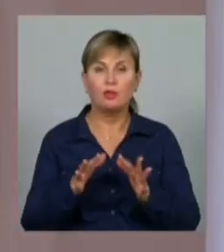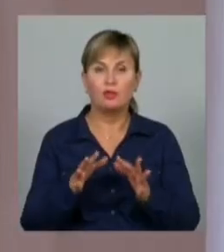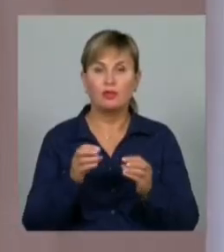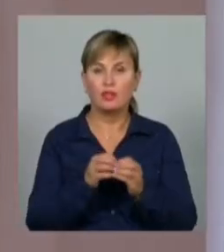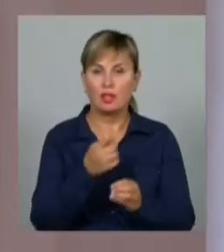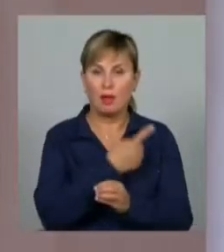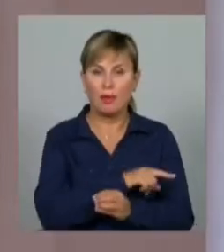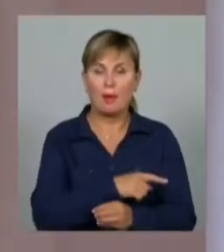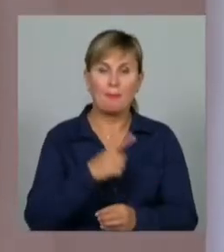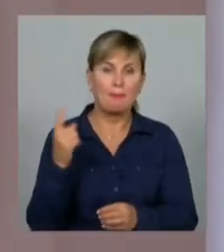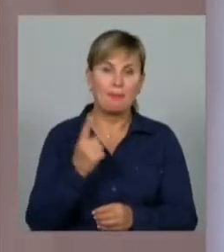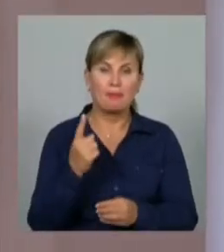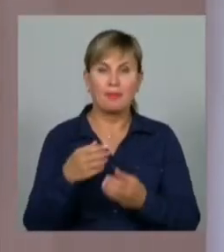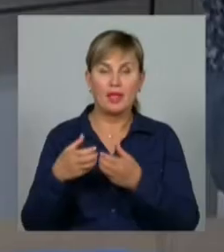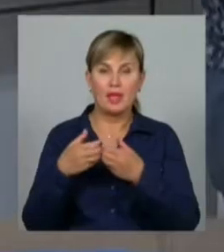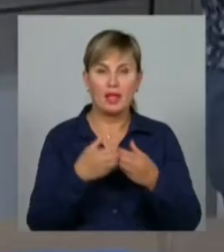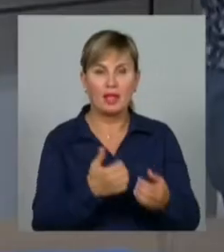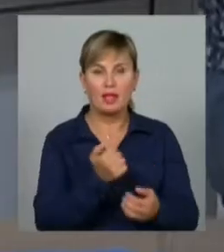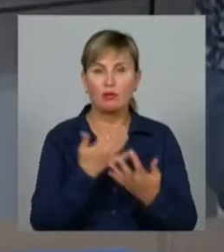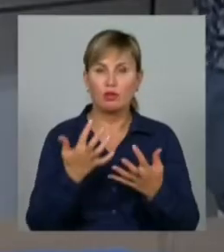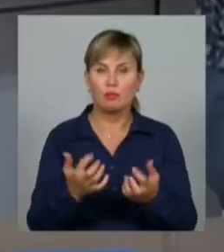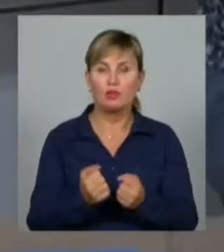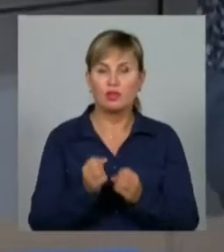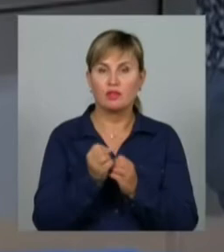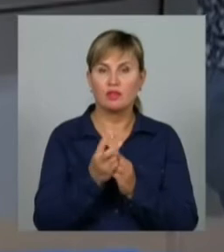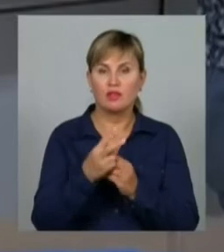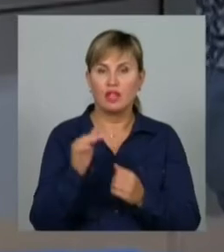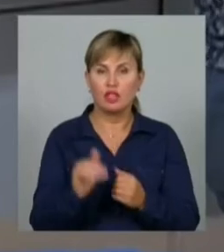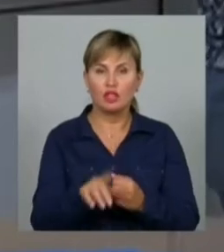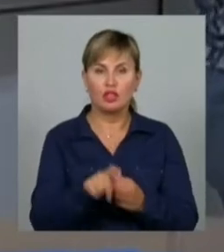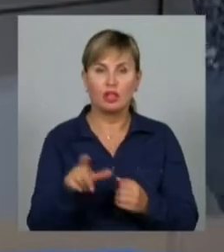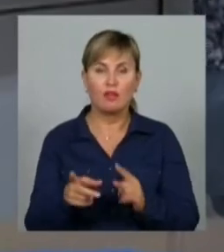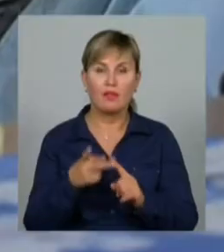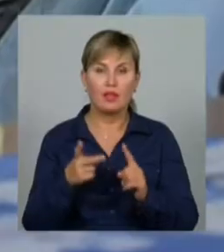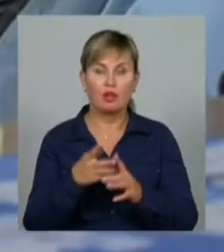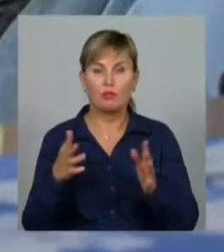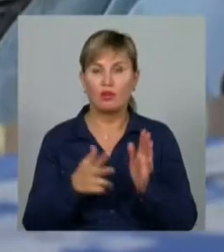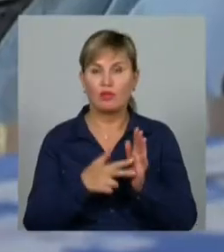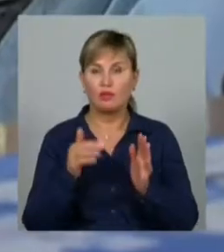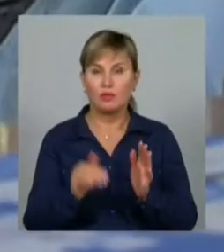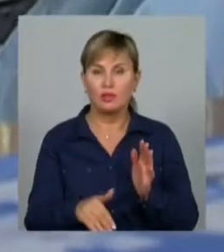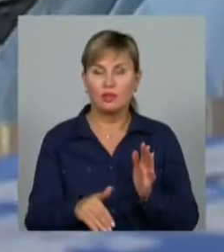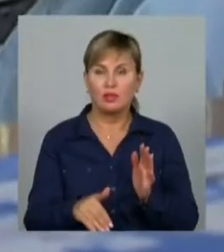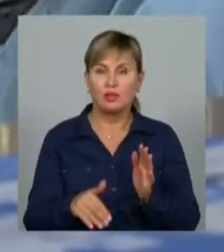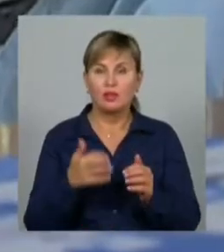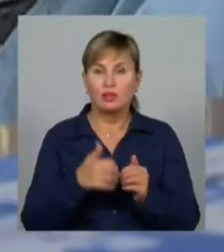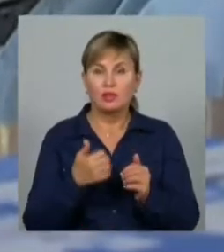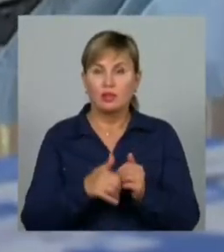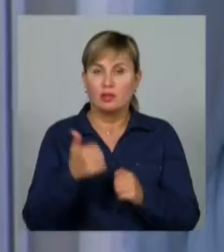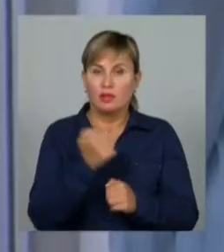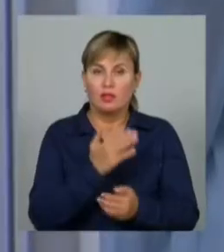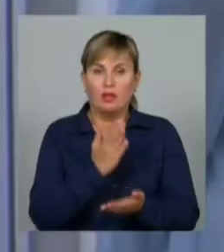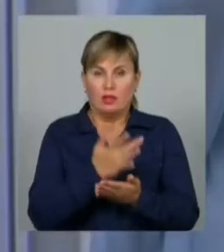поликлиники первый компонент antico видной вакцины уже получили больше 12 тысяч человек 2 больше 8000 среди вакцинированных немало иностранцев